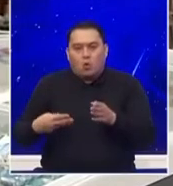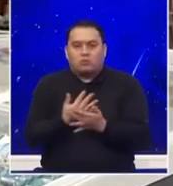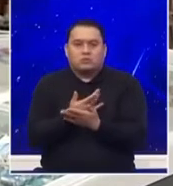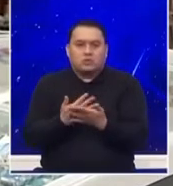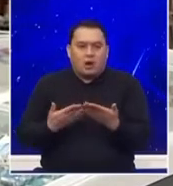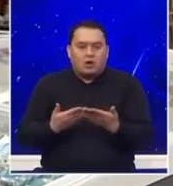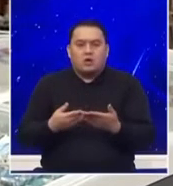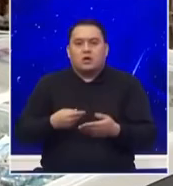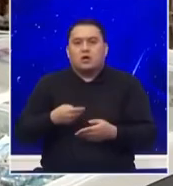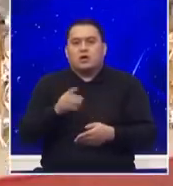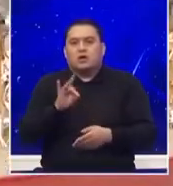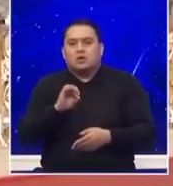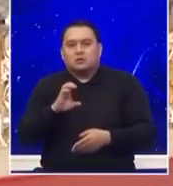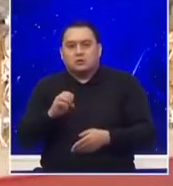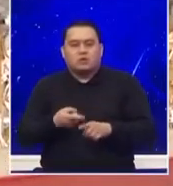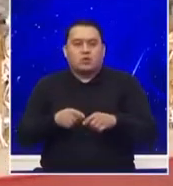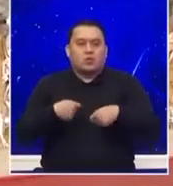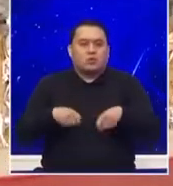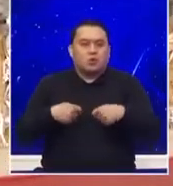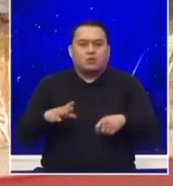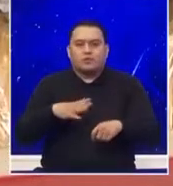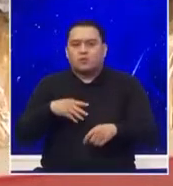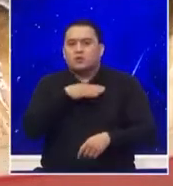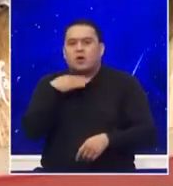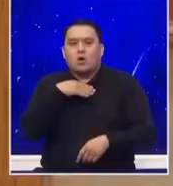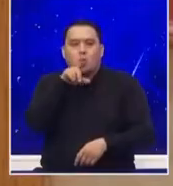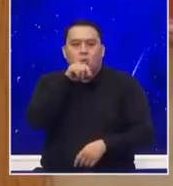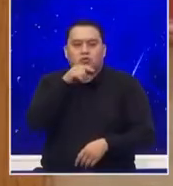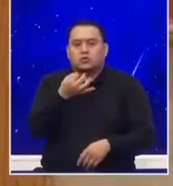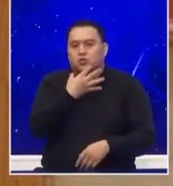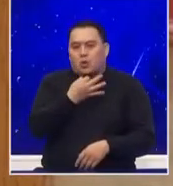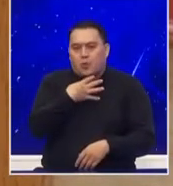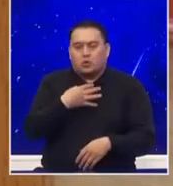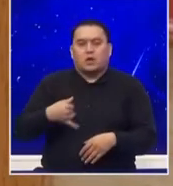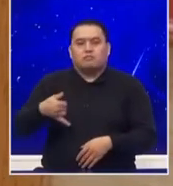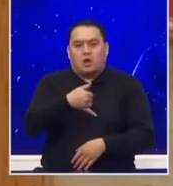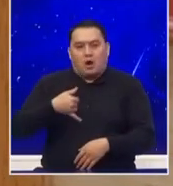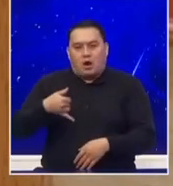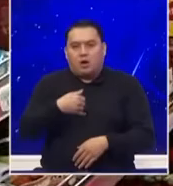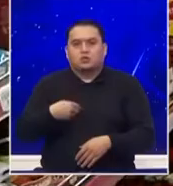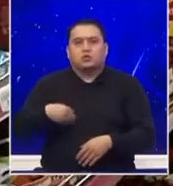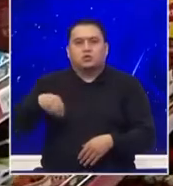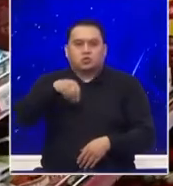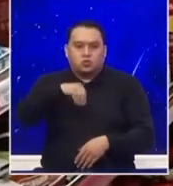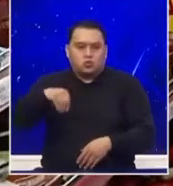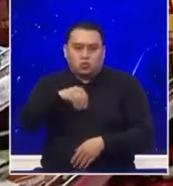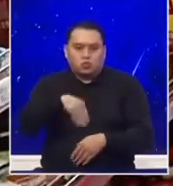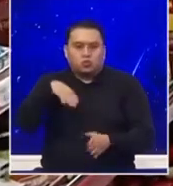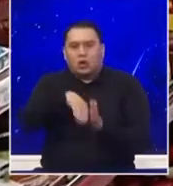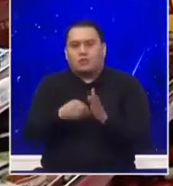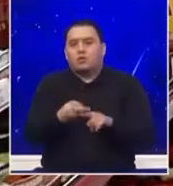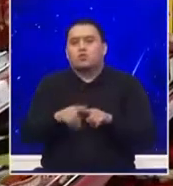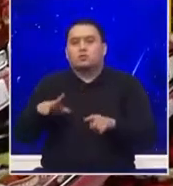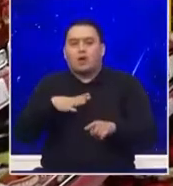жармасы мен күріш жатады. Сонымен қатар бірінші санаты тауық еті мен жұмыртқа, күнбағыс майы, қант, ас тұзы кіреді. Бұл өнімдердің осы бағасын